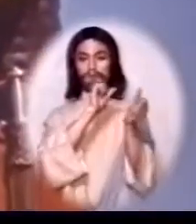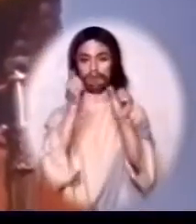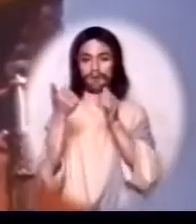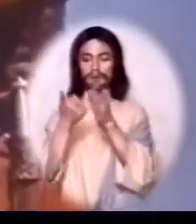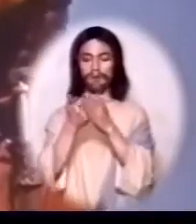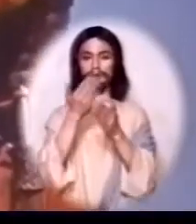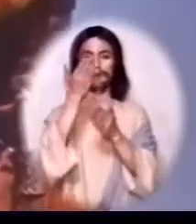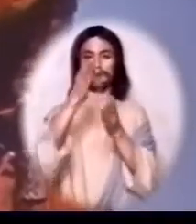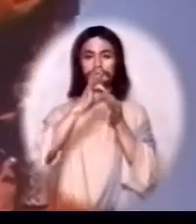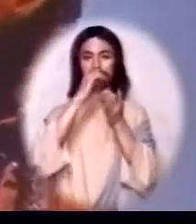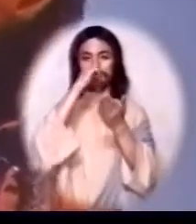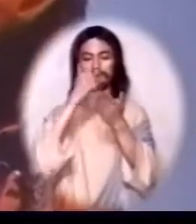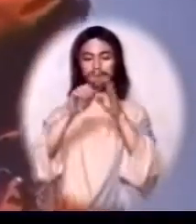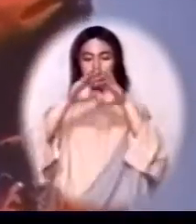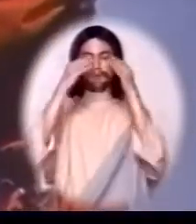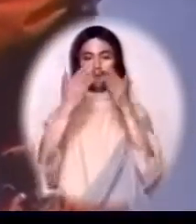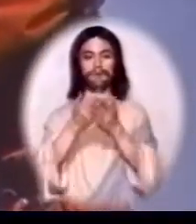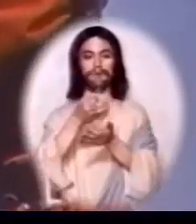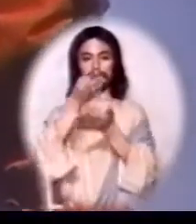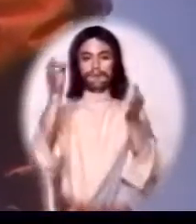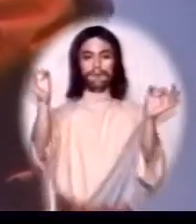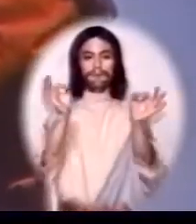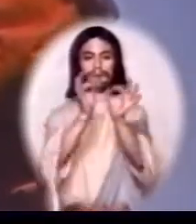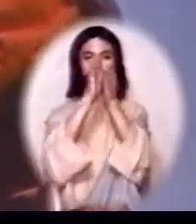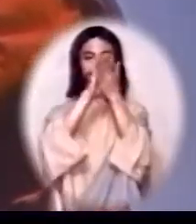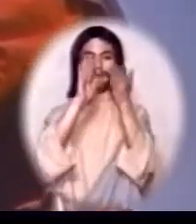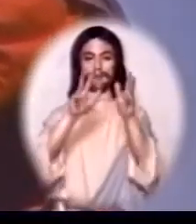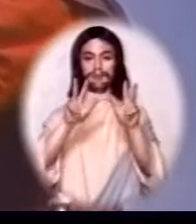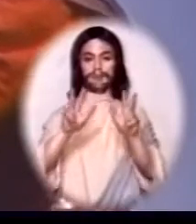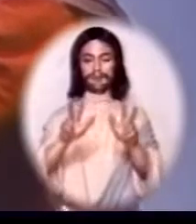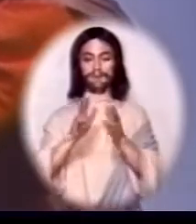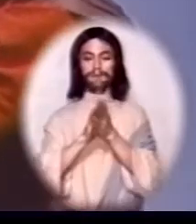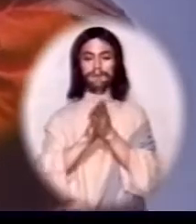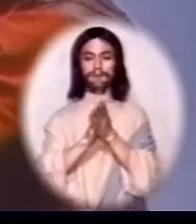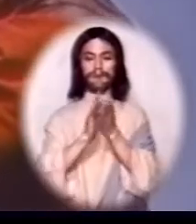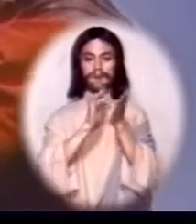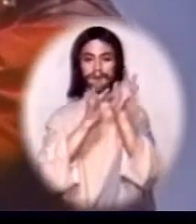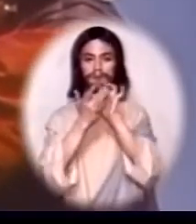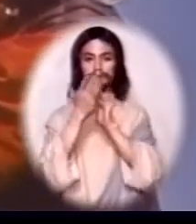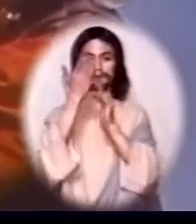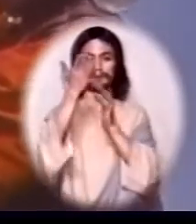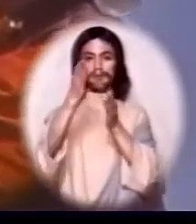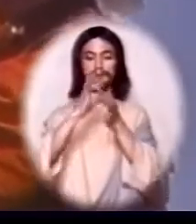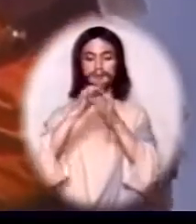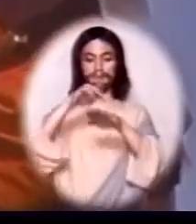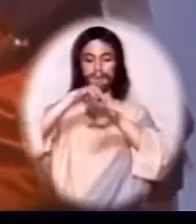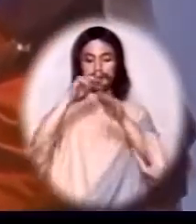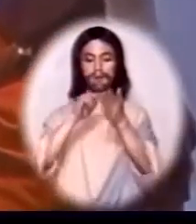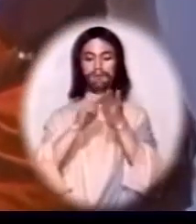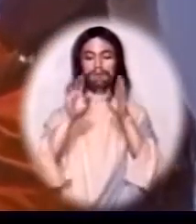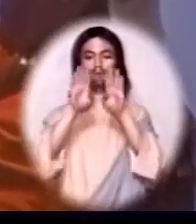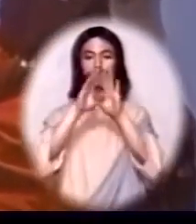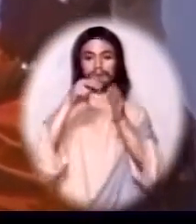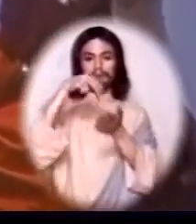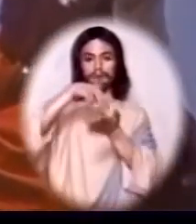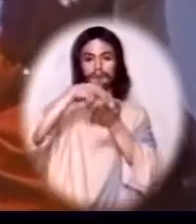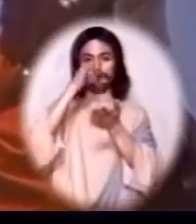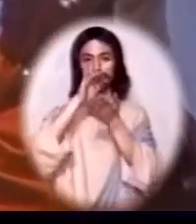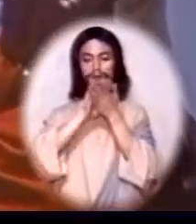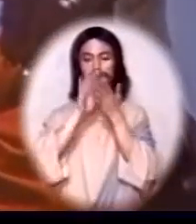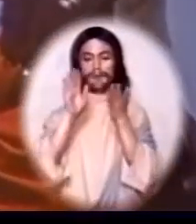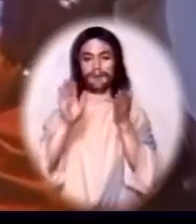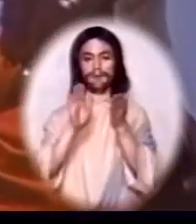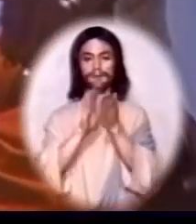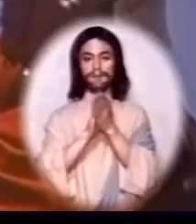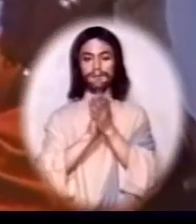예수님께서 죽으심으로써 당신의 죄의 값을 지불하신 것입니다. 바로 지금 그분은 당신의 마음의 문 앞에 서